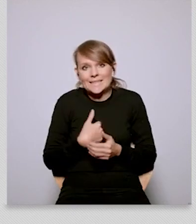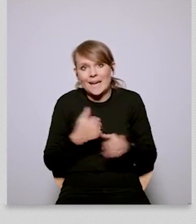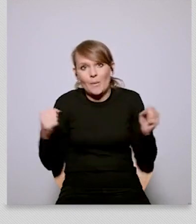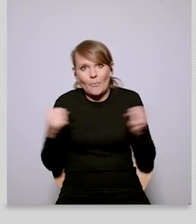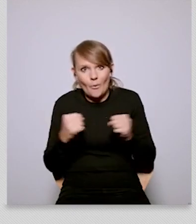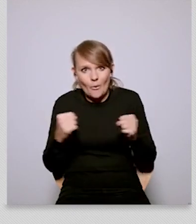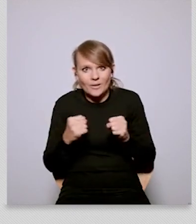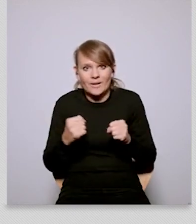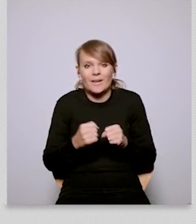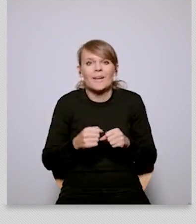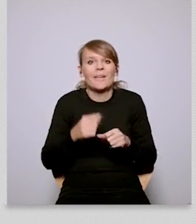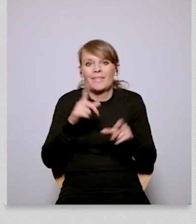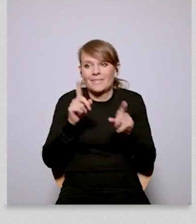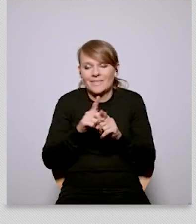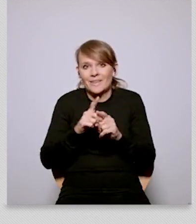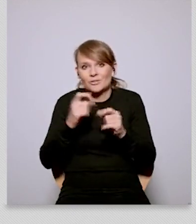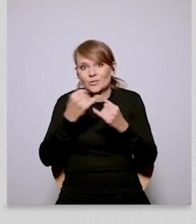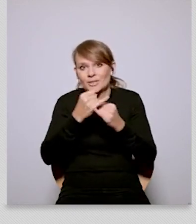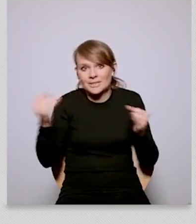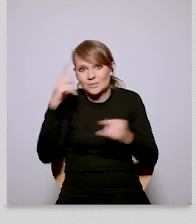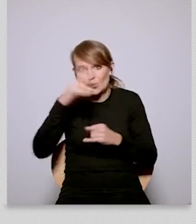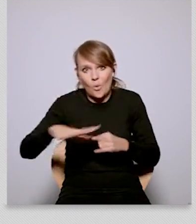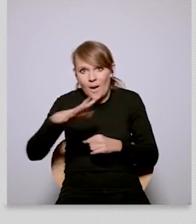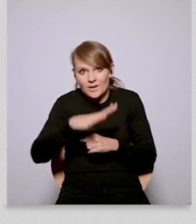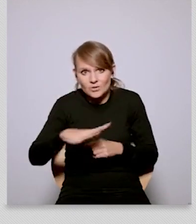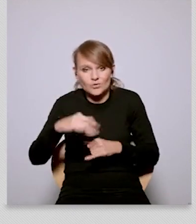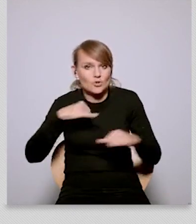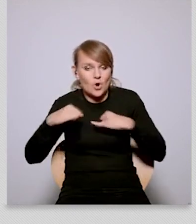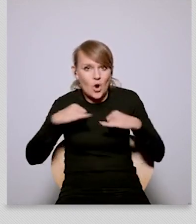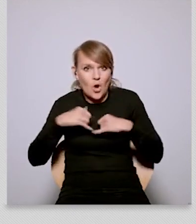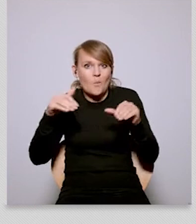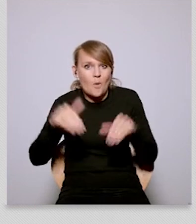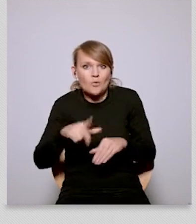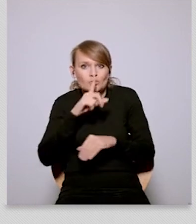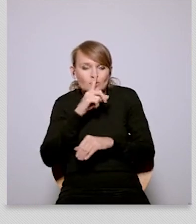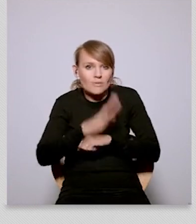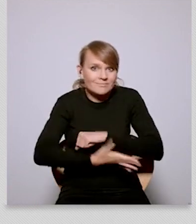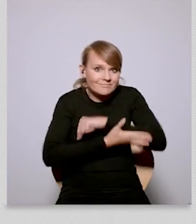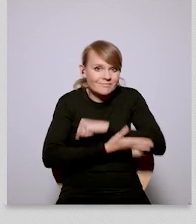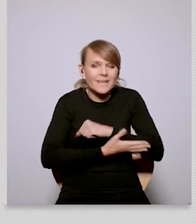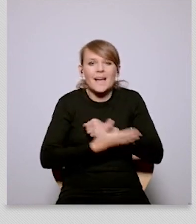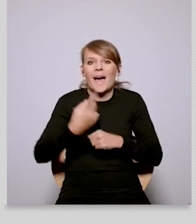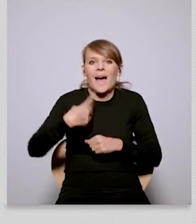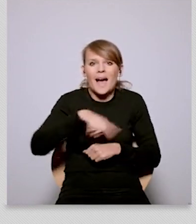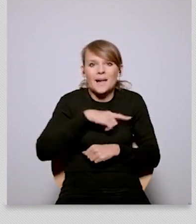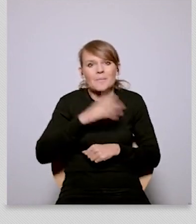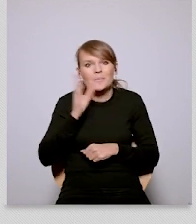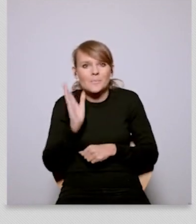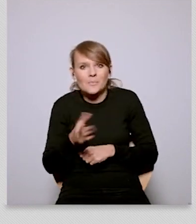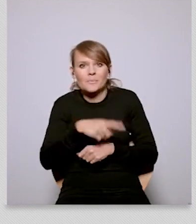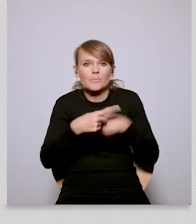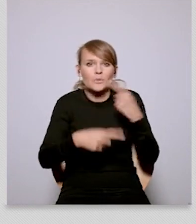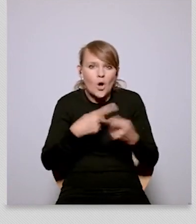zresztą cichym poparciu wielu innych wtedy też społeczeństw czy rządów będziemy takim jakby manipulantem w tym